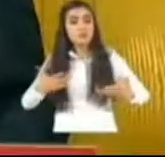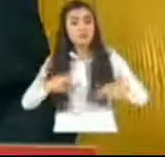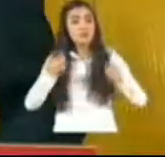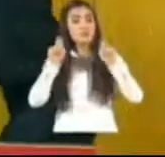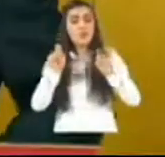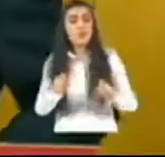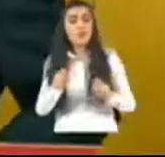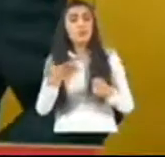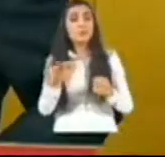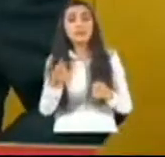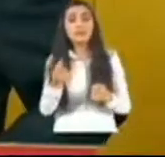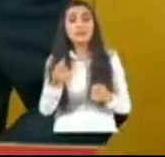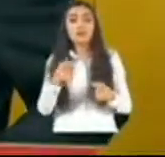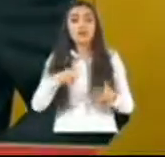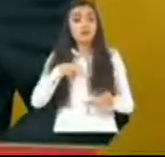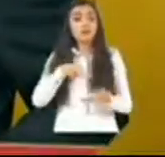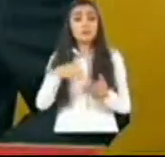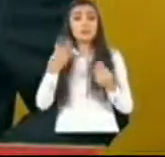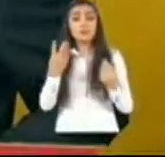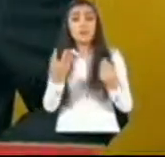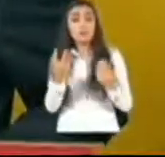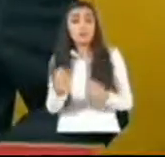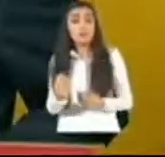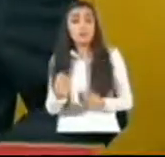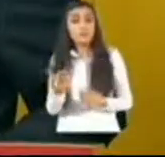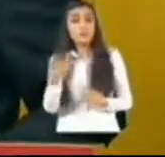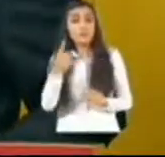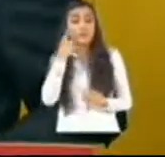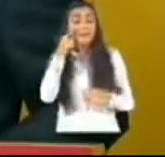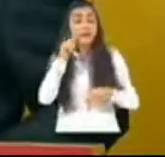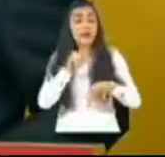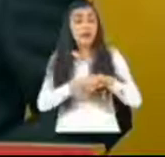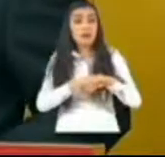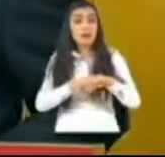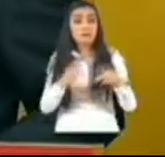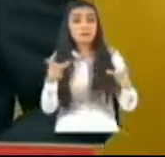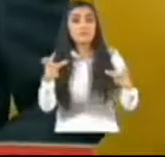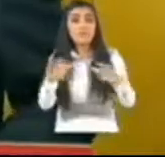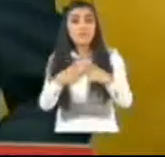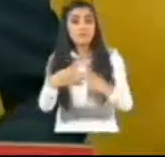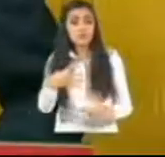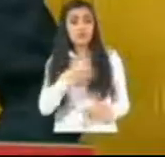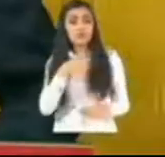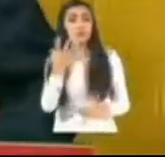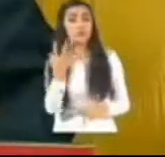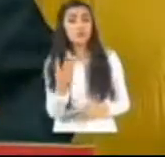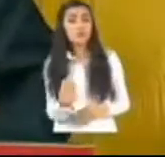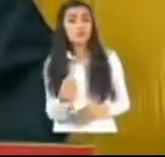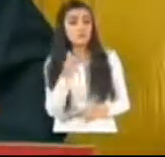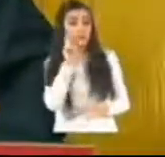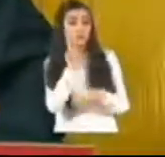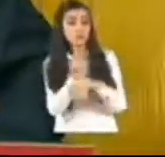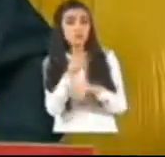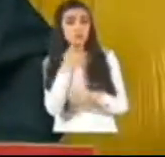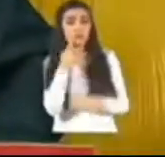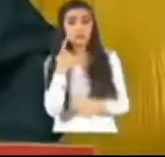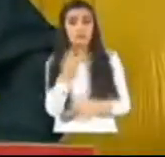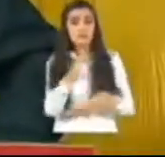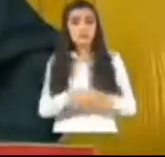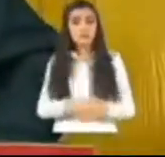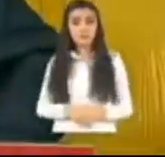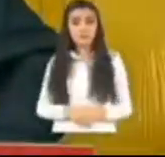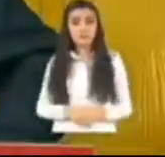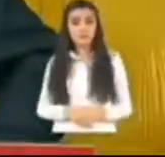yapıp ne kadar diri bir teşkilat ve inanmış kadrolara sahip olduğumuzu göstereceğiz.